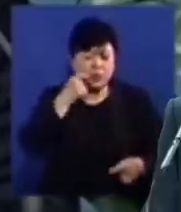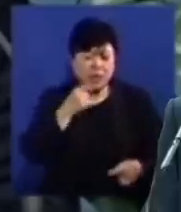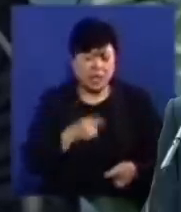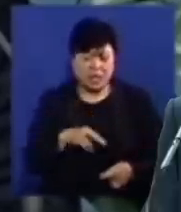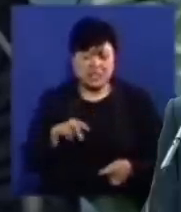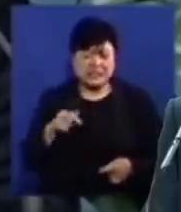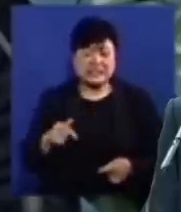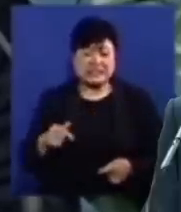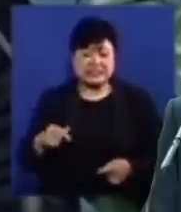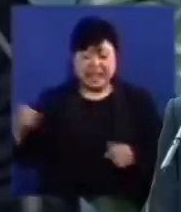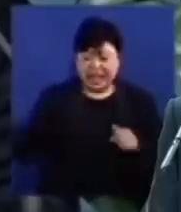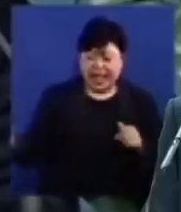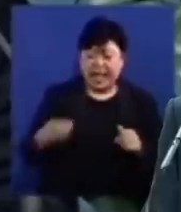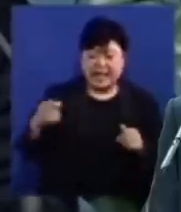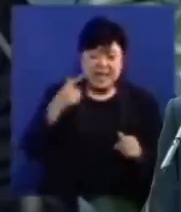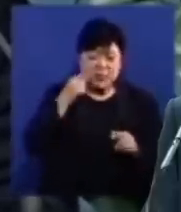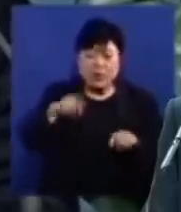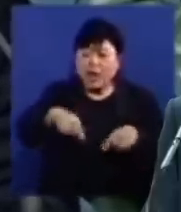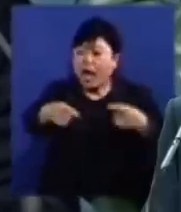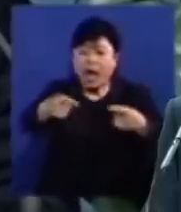신헤일이라는 내 친구가 있는데 일본에 못 들어가요.